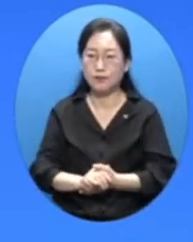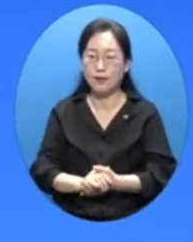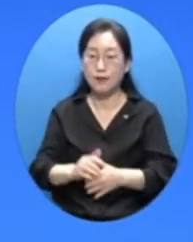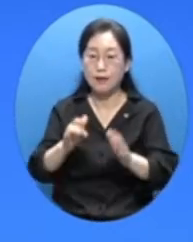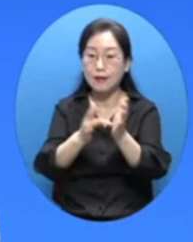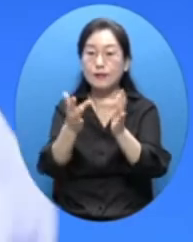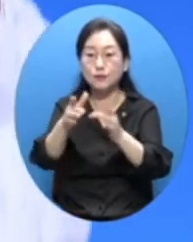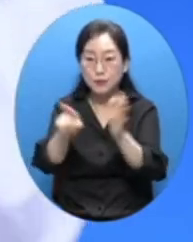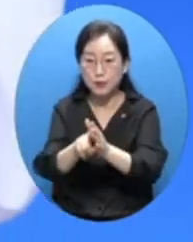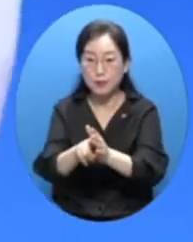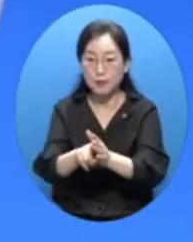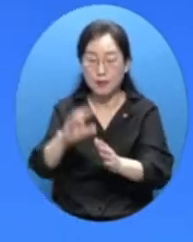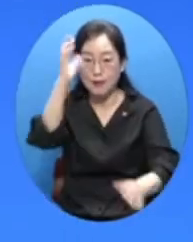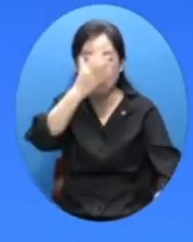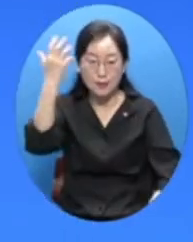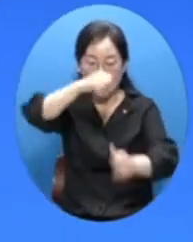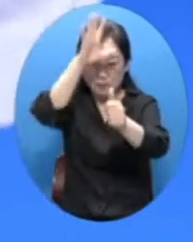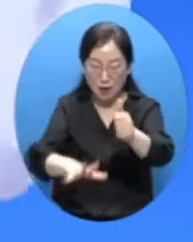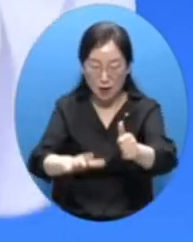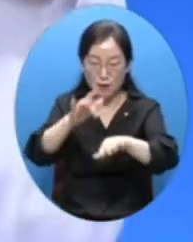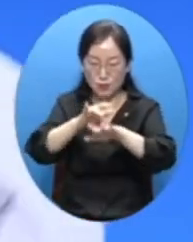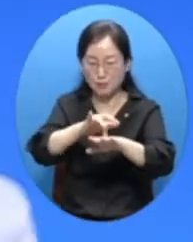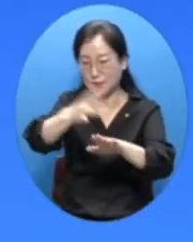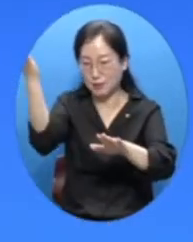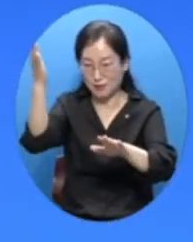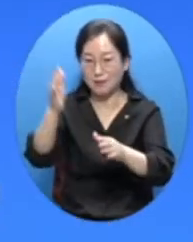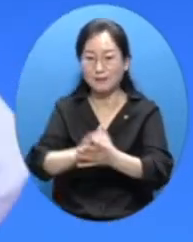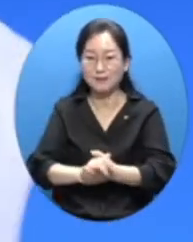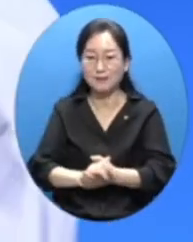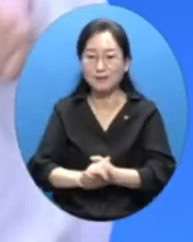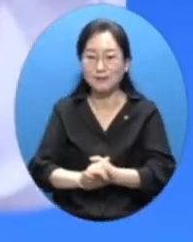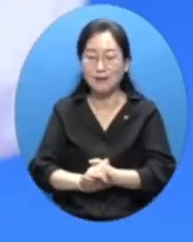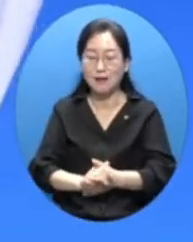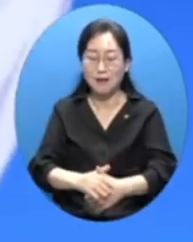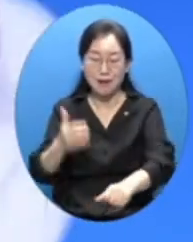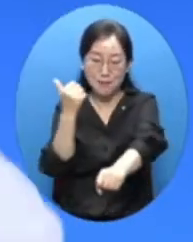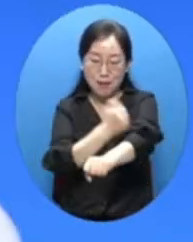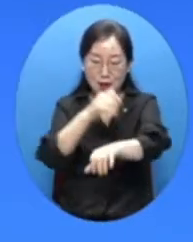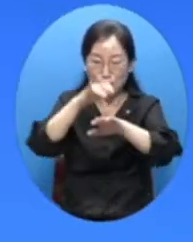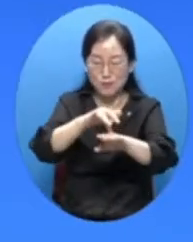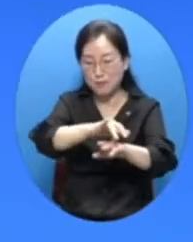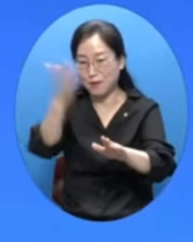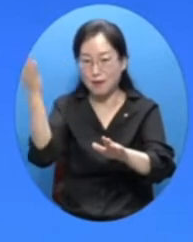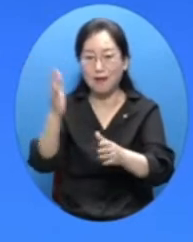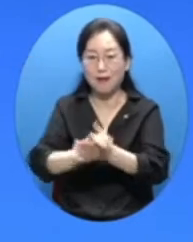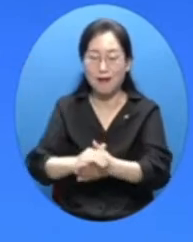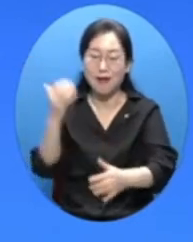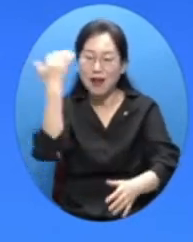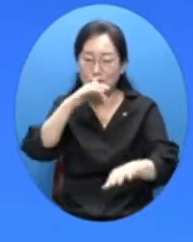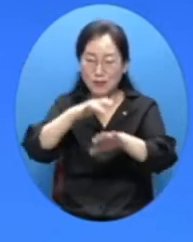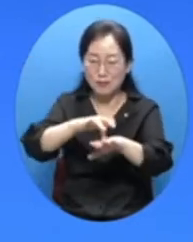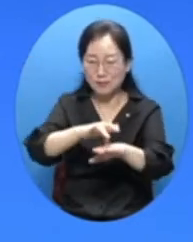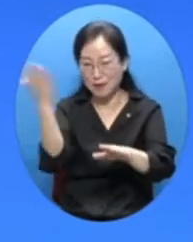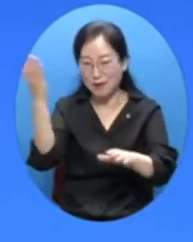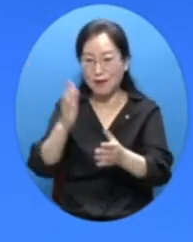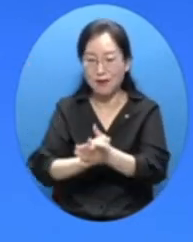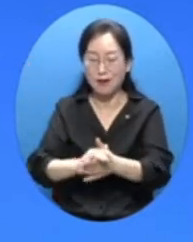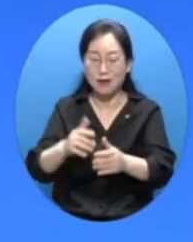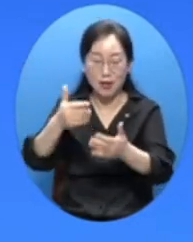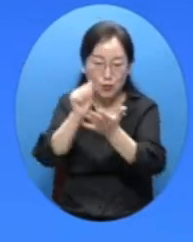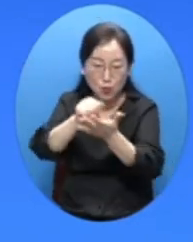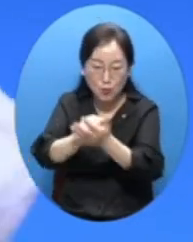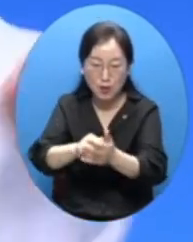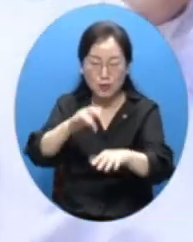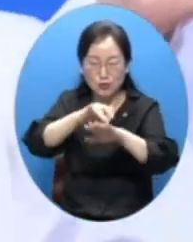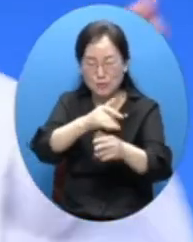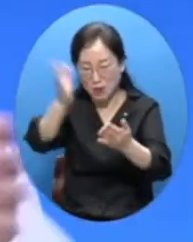예수를 믿으면 성령 역사로 귀신이 쫓겨나가는 것입니다. 마약 귀신도 쫓겨나가고 음란 귀신도 쫓겨나가고 도박 귀신도